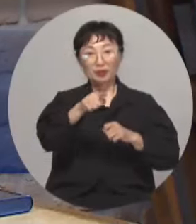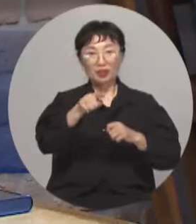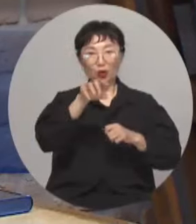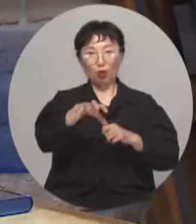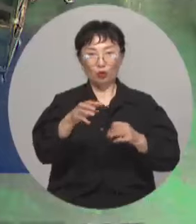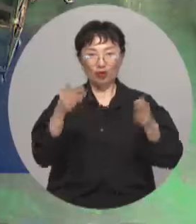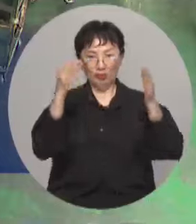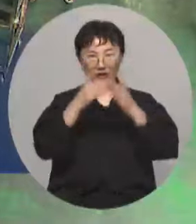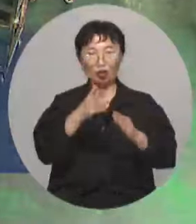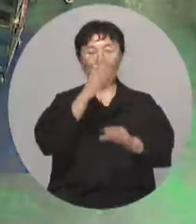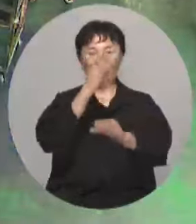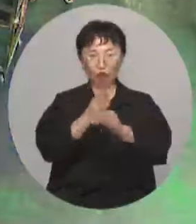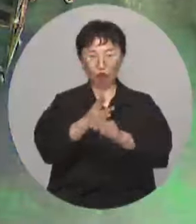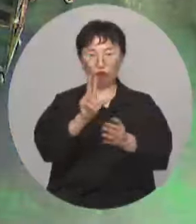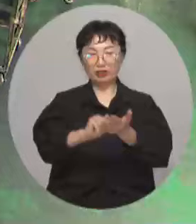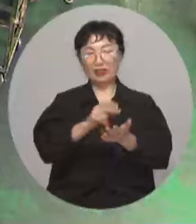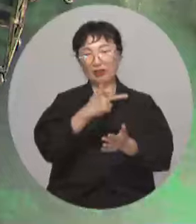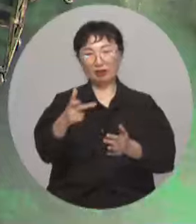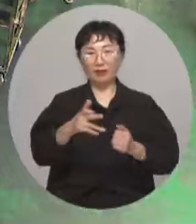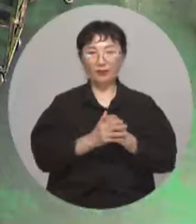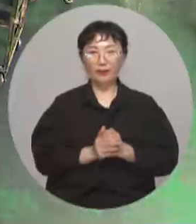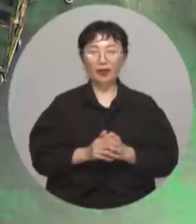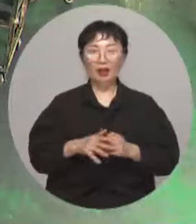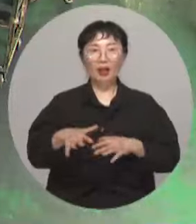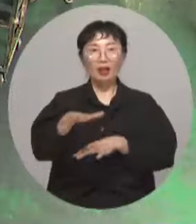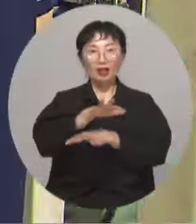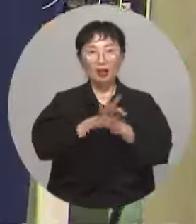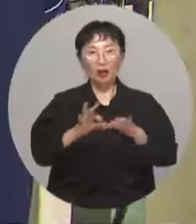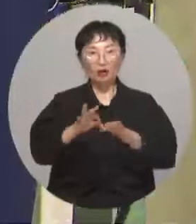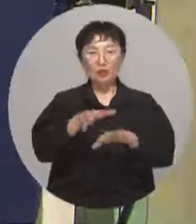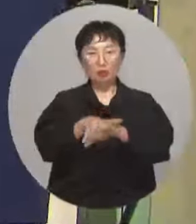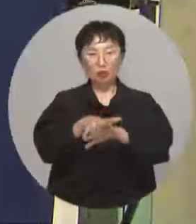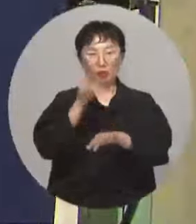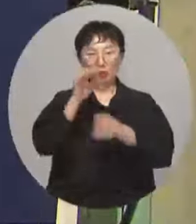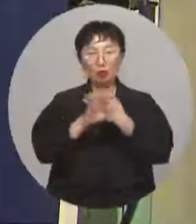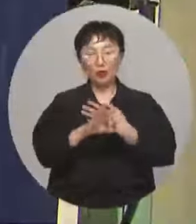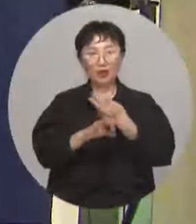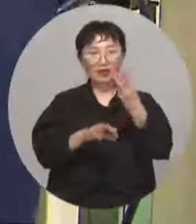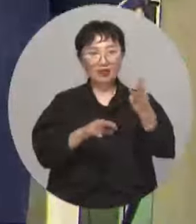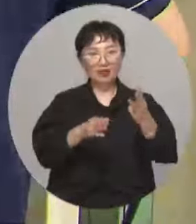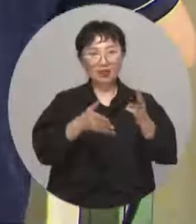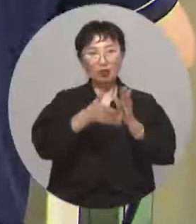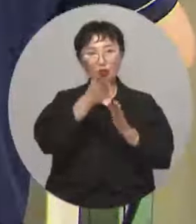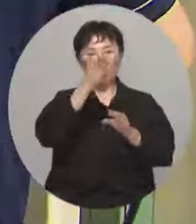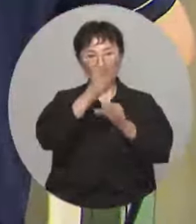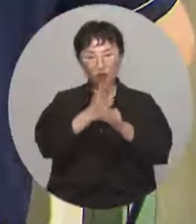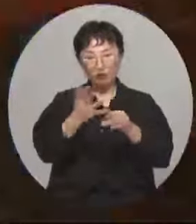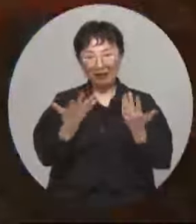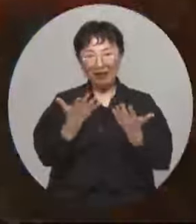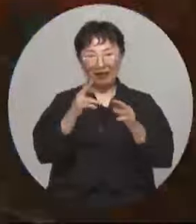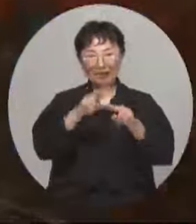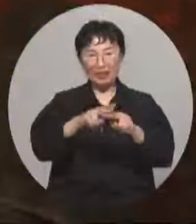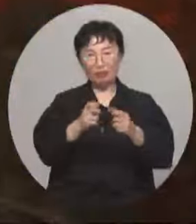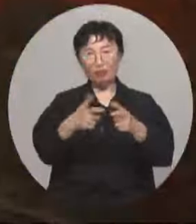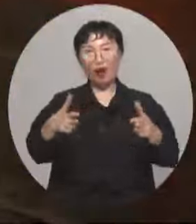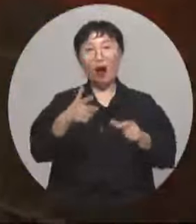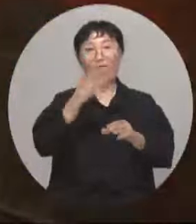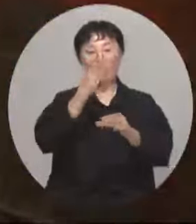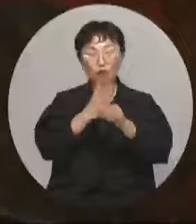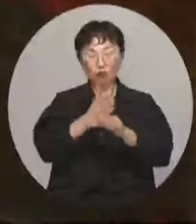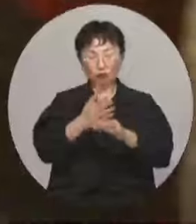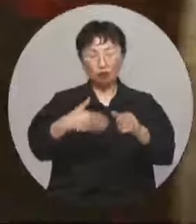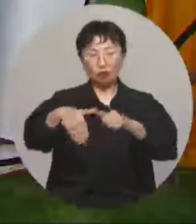때문에 좀 문제가 취약한 전북 경제규모 안에서도 세계 시 중심으로 일자리 집중이 갈수록 심각해지는